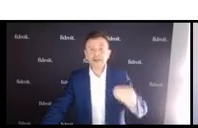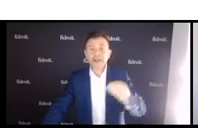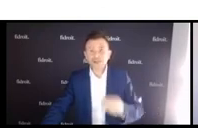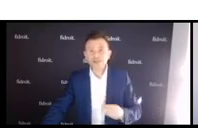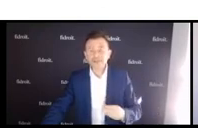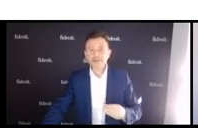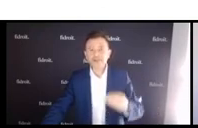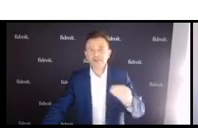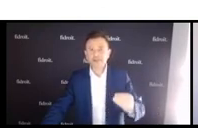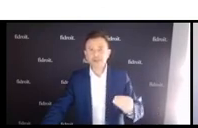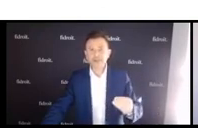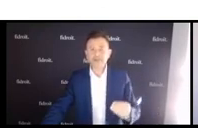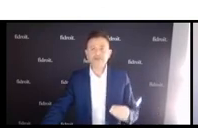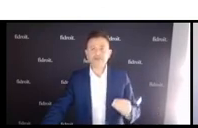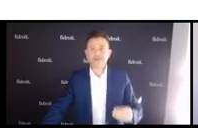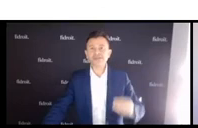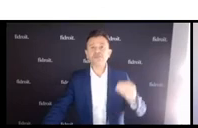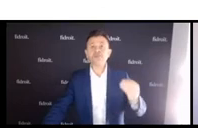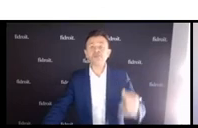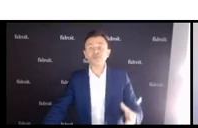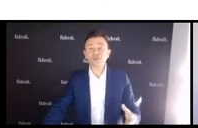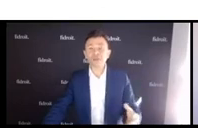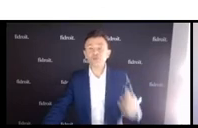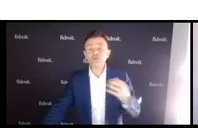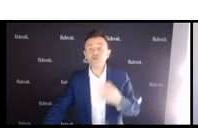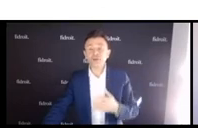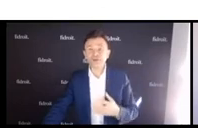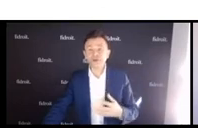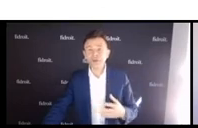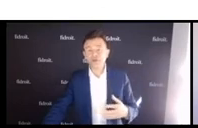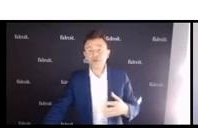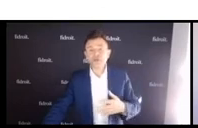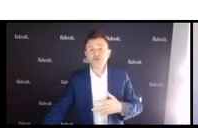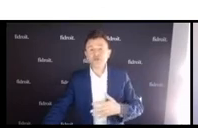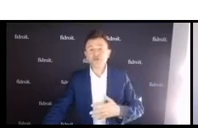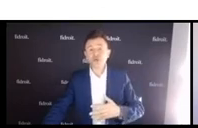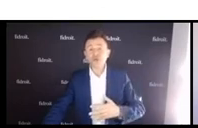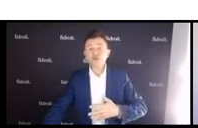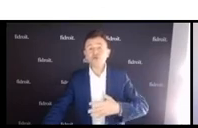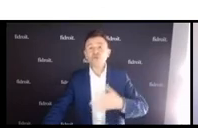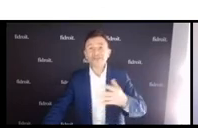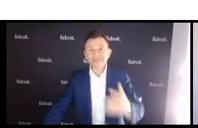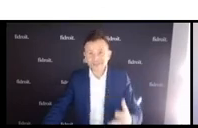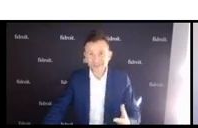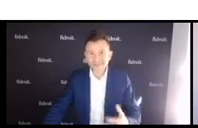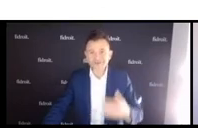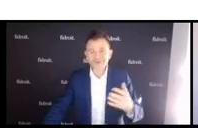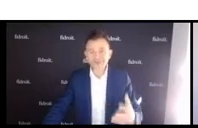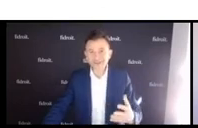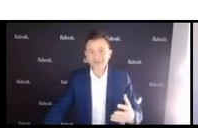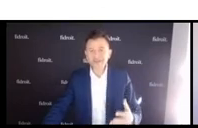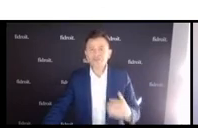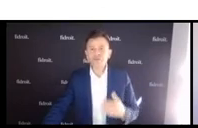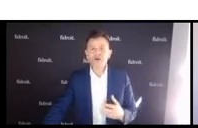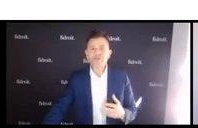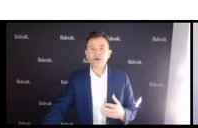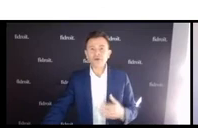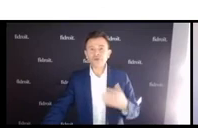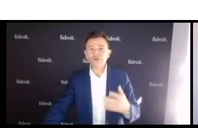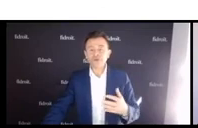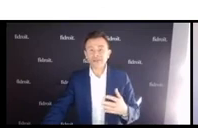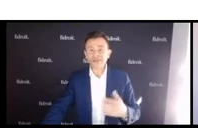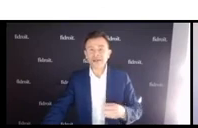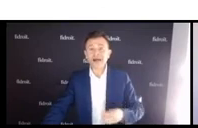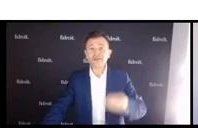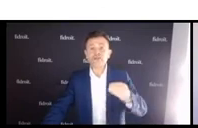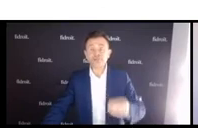optimal. L'âge optimal de la retraite, c'est celui pour lequel nous pouvons prétendre à l'obtention de tous les trimestres requis pour avoir